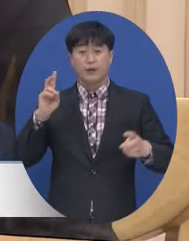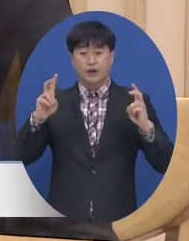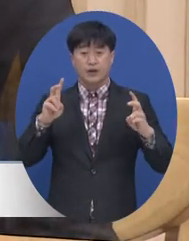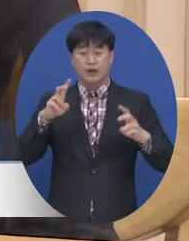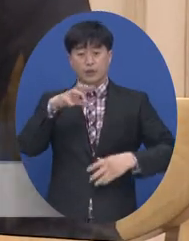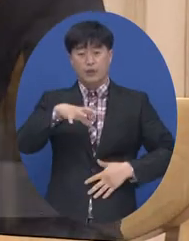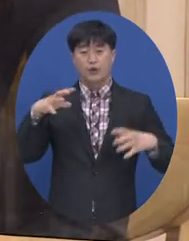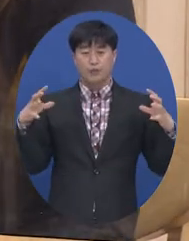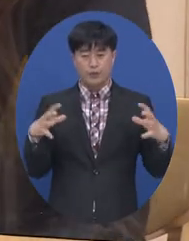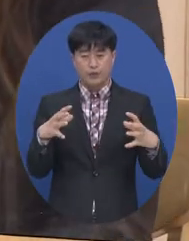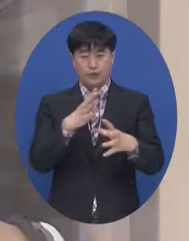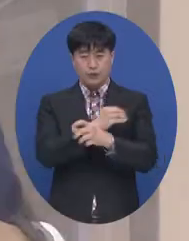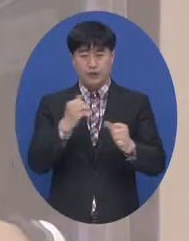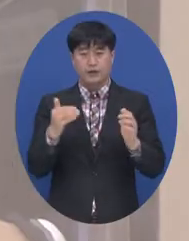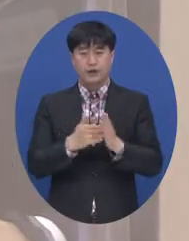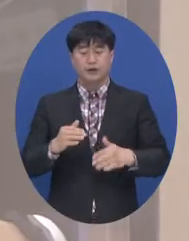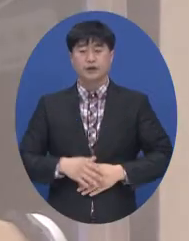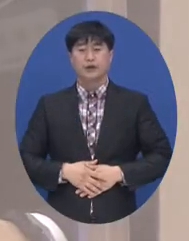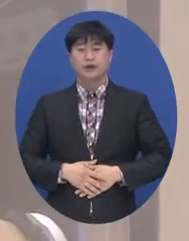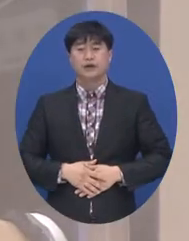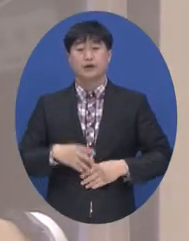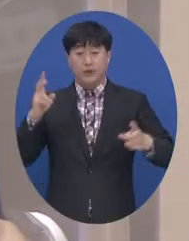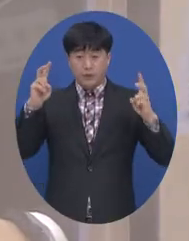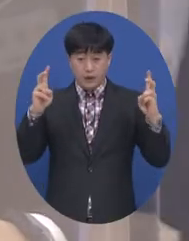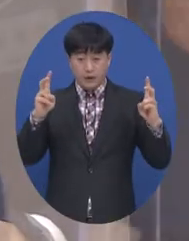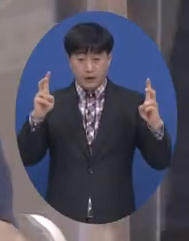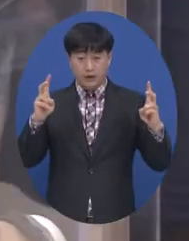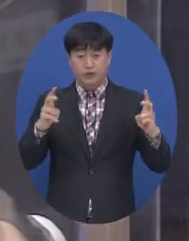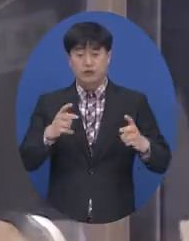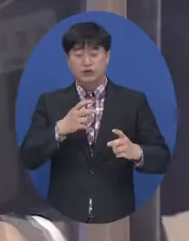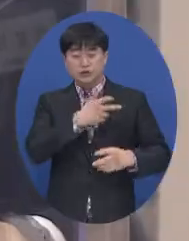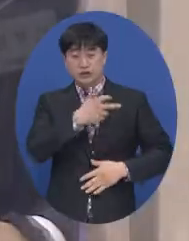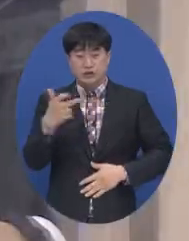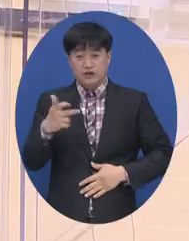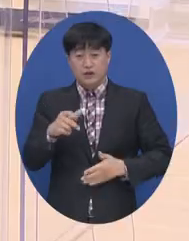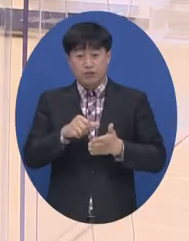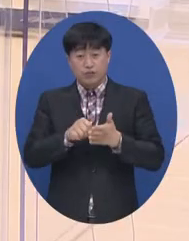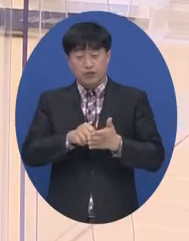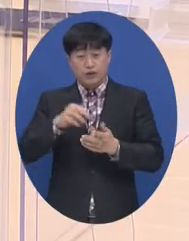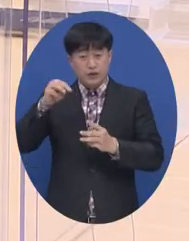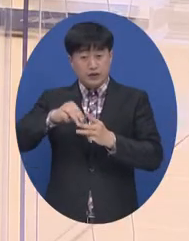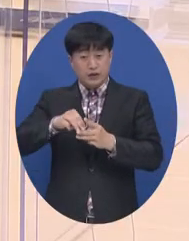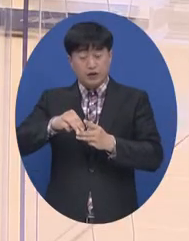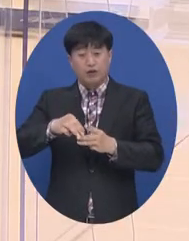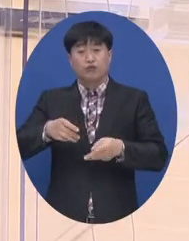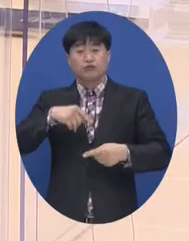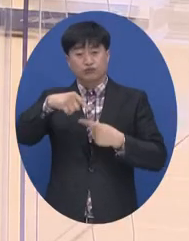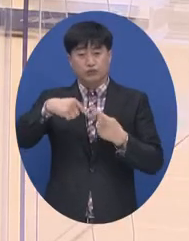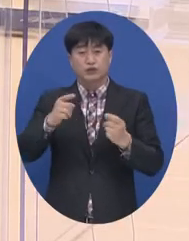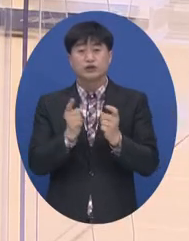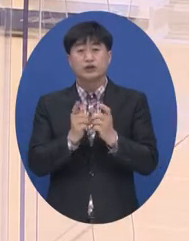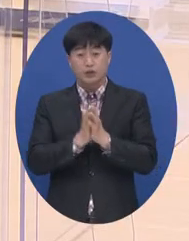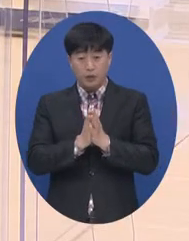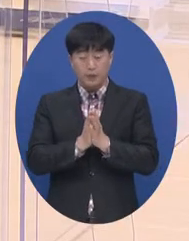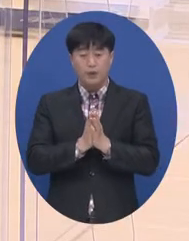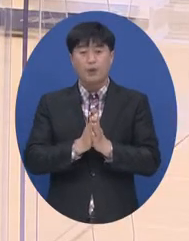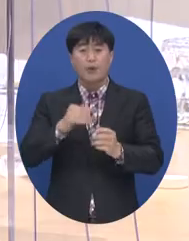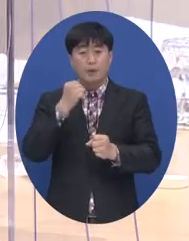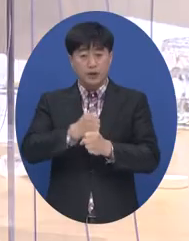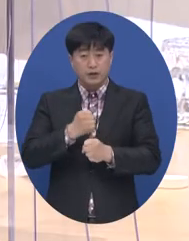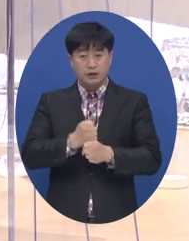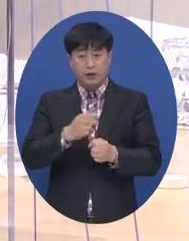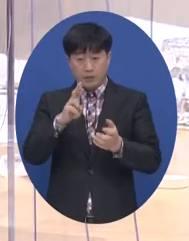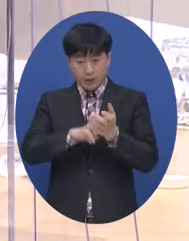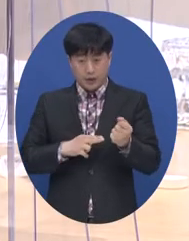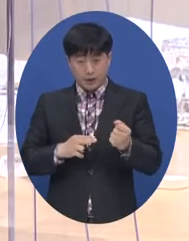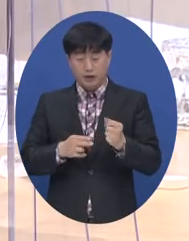모여 협약을 체결했습니다. 이들 기업은 주로 중대형 물류센터를 만들어 운용하거나 직접 제조해서